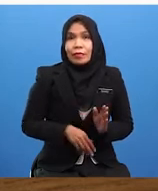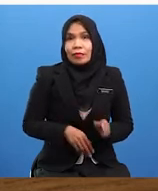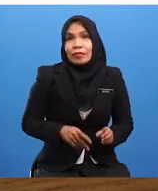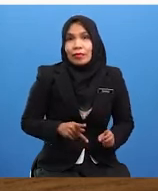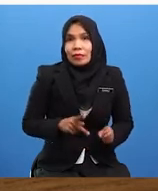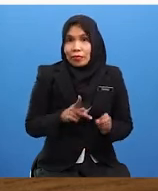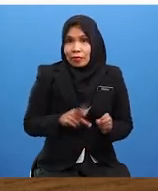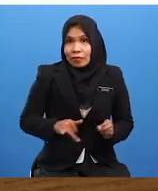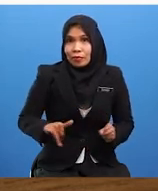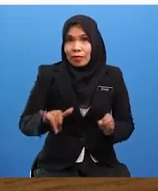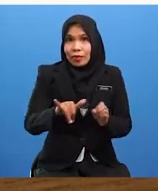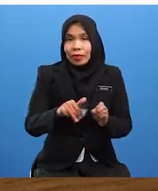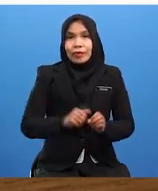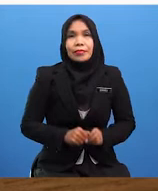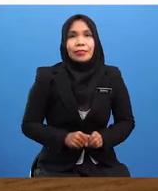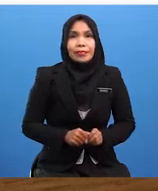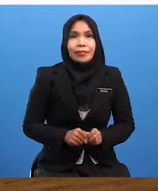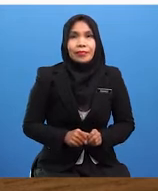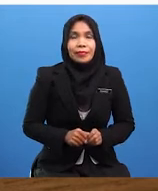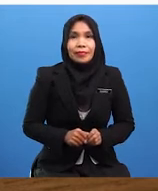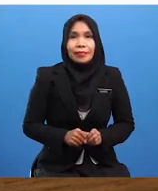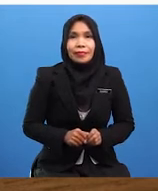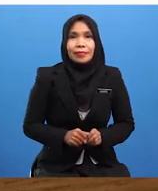1794 hingga 1795.